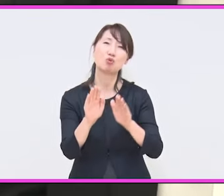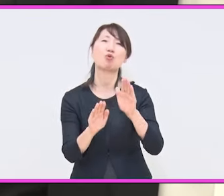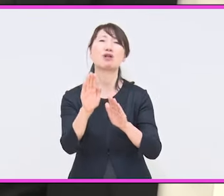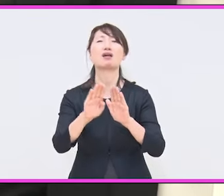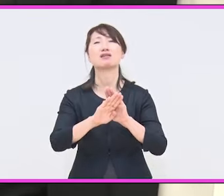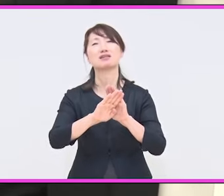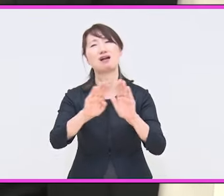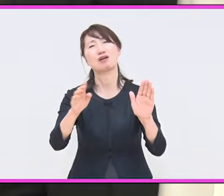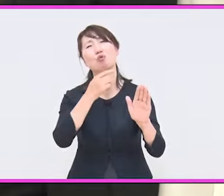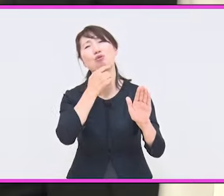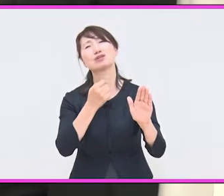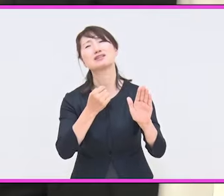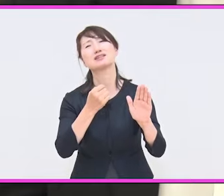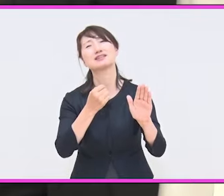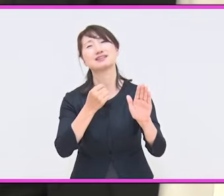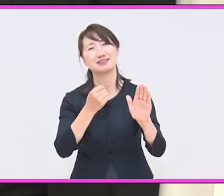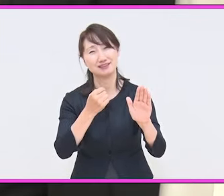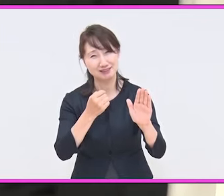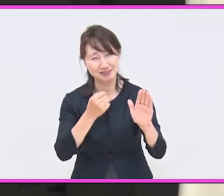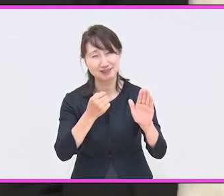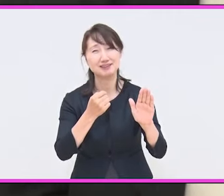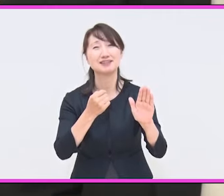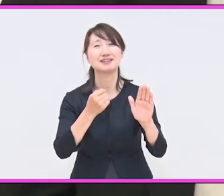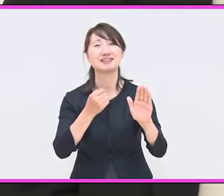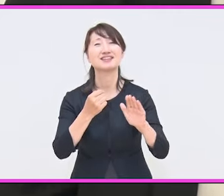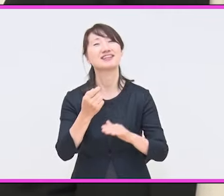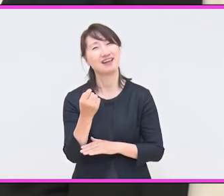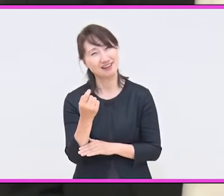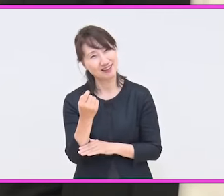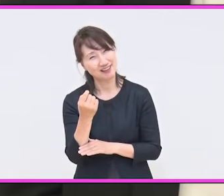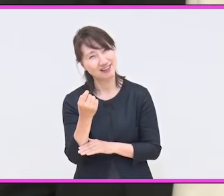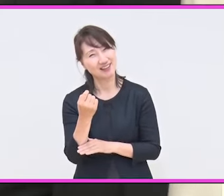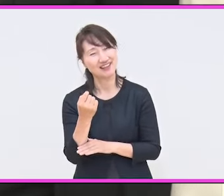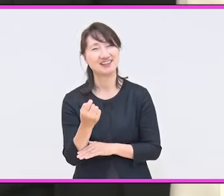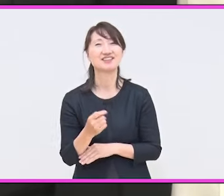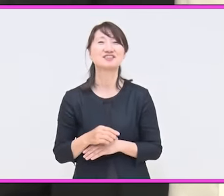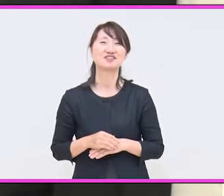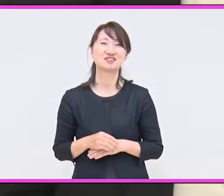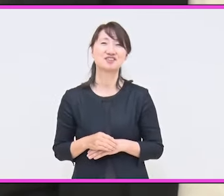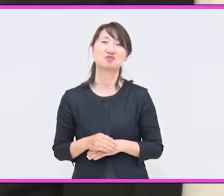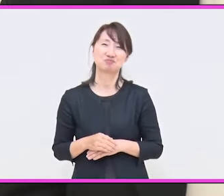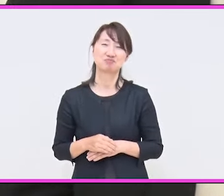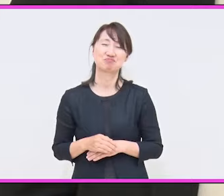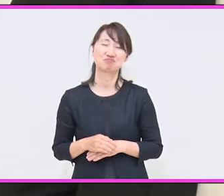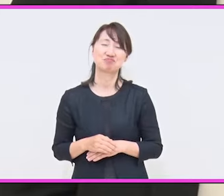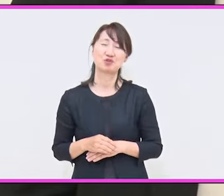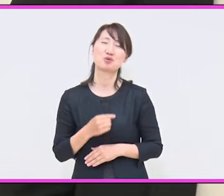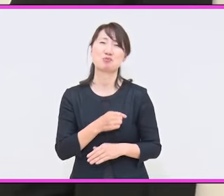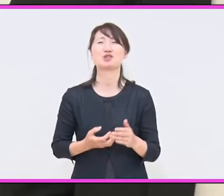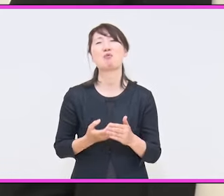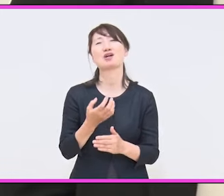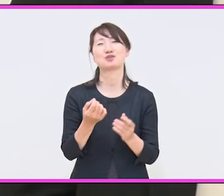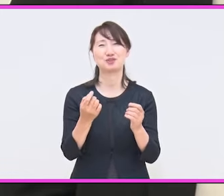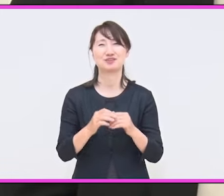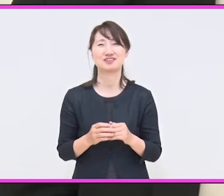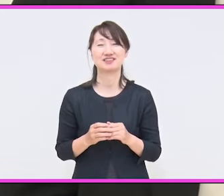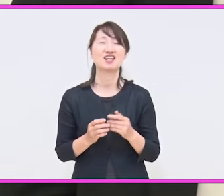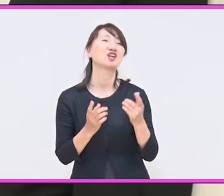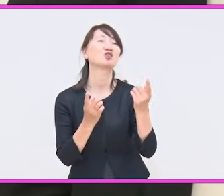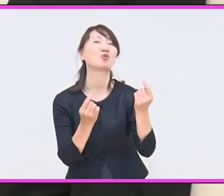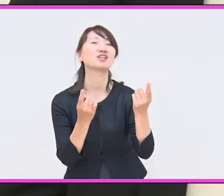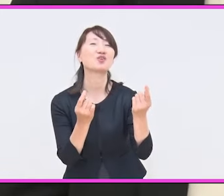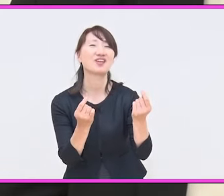やっぱ開催できたらなっていう思いがより湧いてきますよね、 はい、そうなんですよね、うん、みん